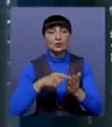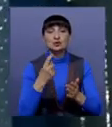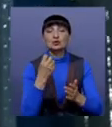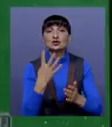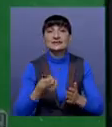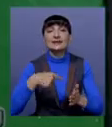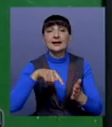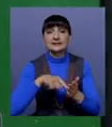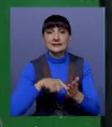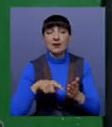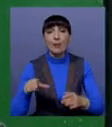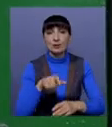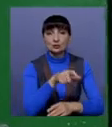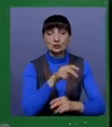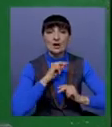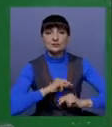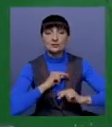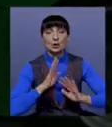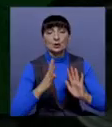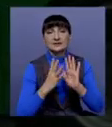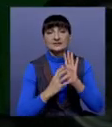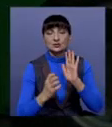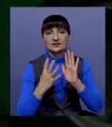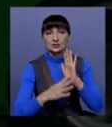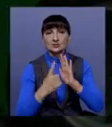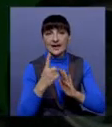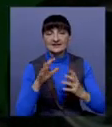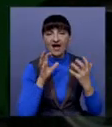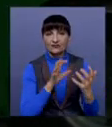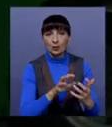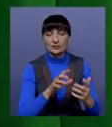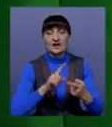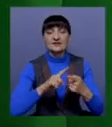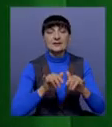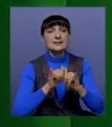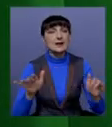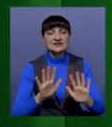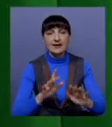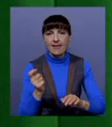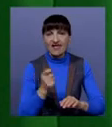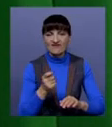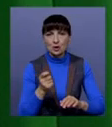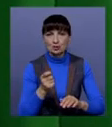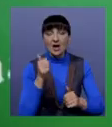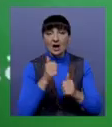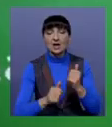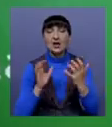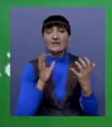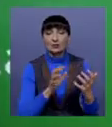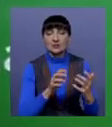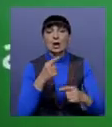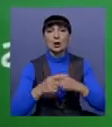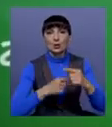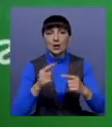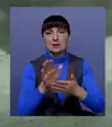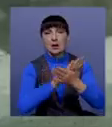114 городских маршрутах функционирует 991 автобус. В целях нераспространения коронавирусной инфекции каждый автотранспорт